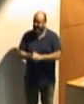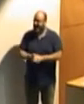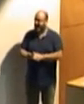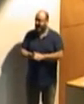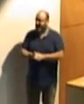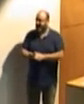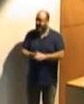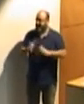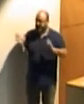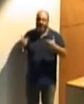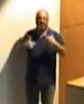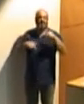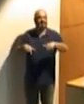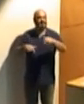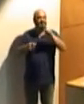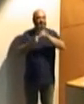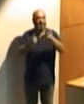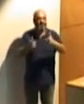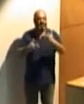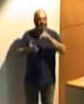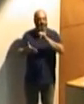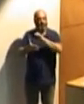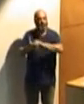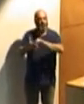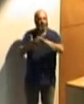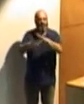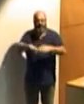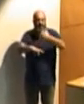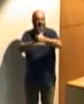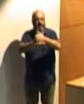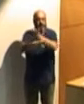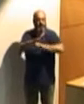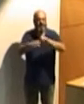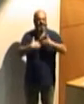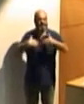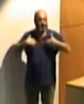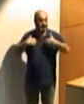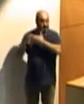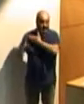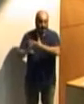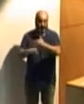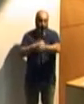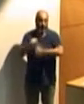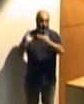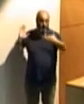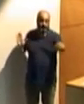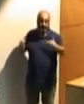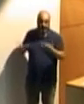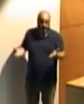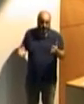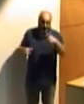et c'est dans le cadre de toulouse qui est capitale européenne de la science cette année donc c'est dans ce cadre là que